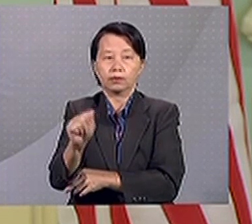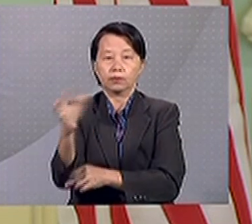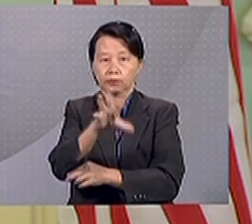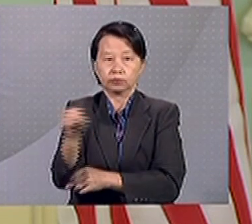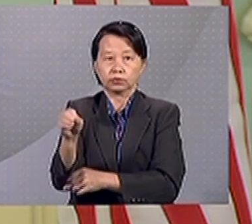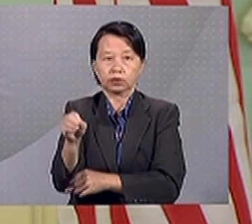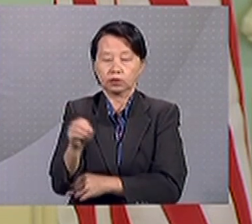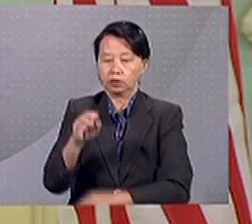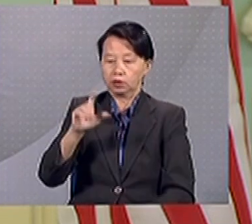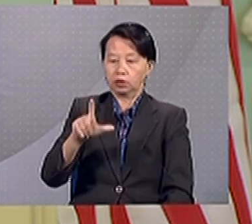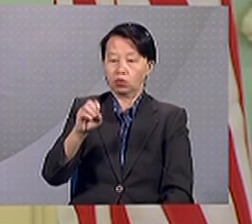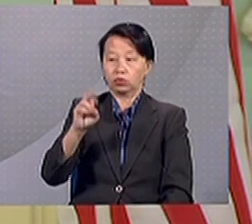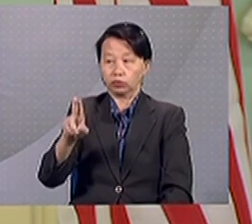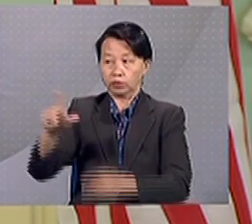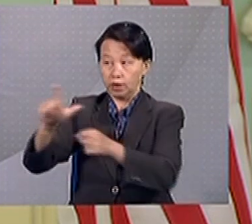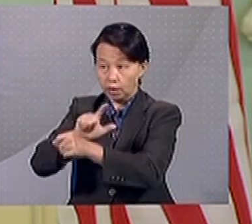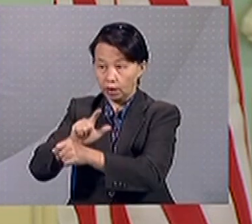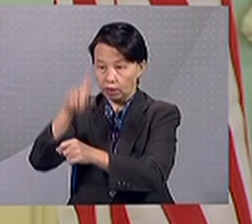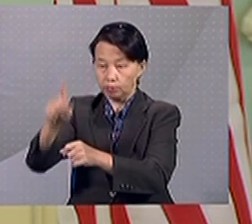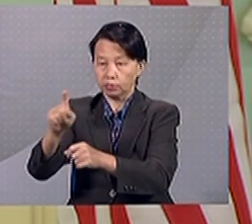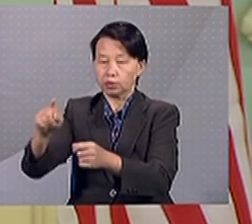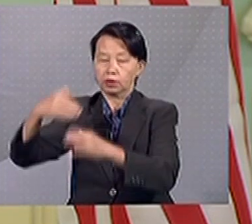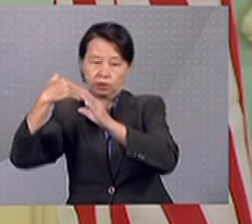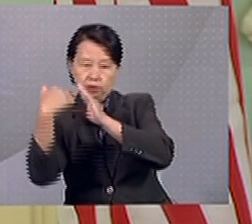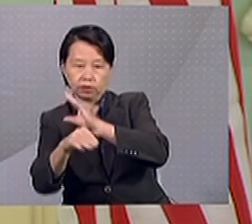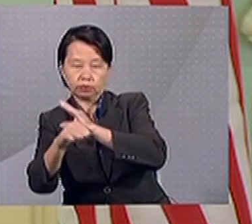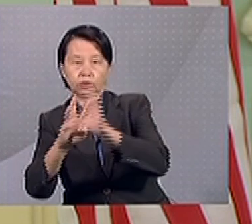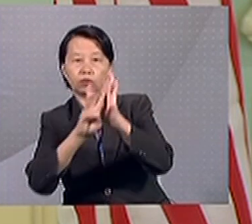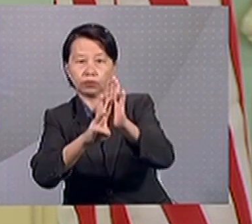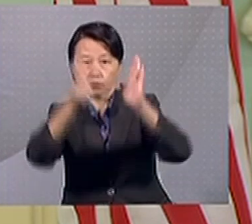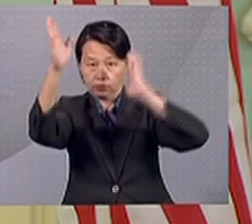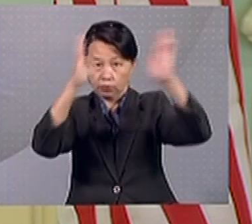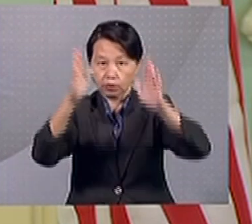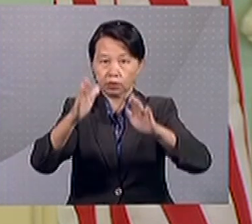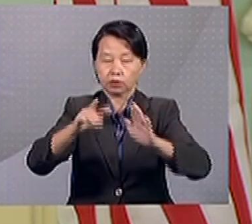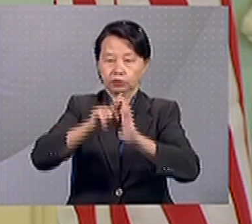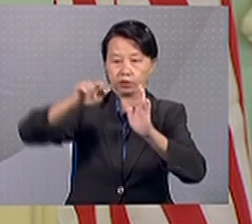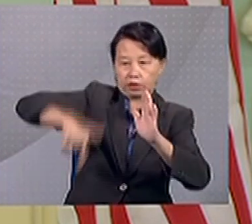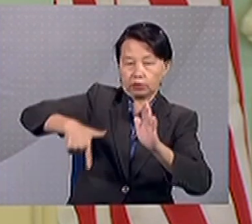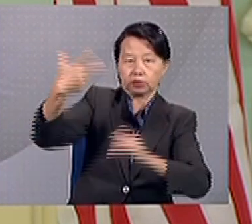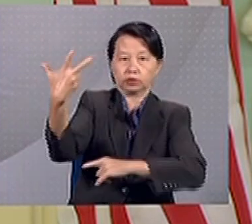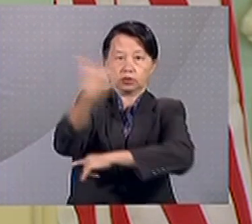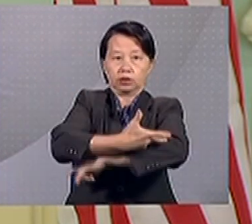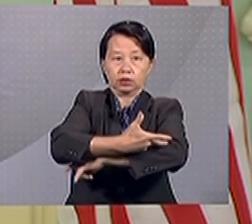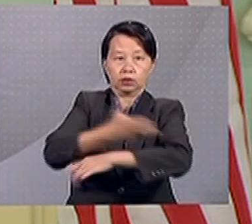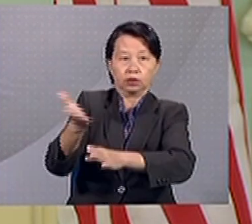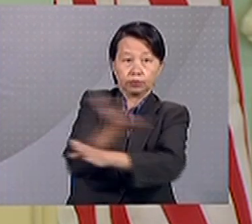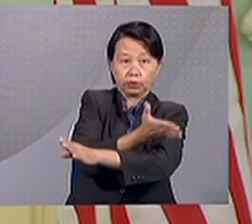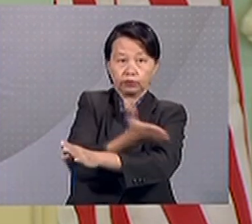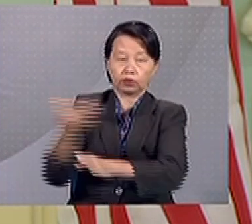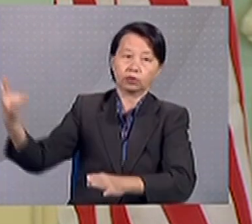Dan LOU yang lengkap perlu di-email ke Perwakilan Malaysia selewat-lewatnya 3 hari sebelum